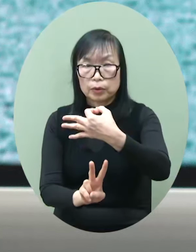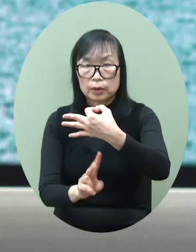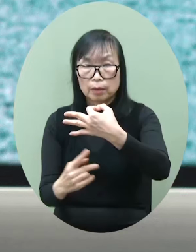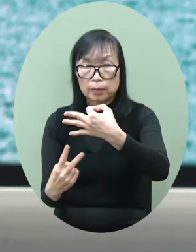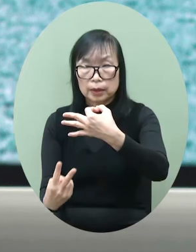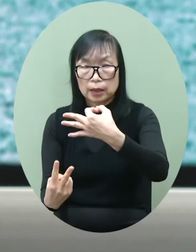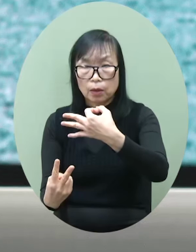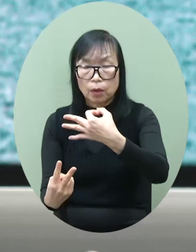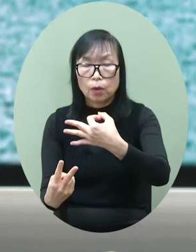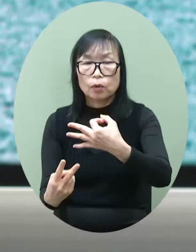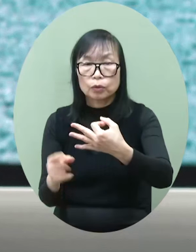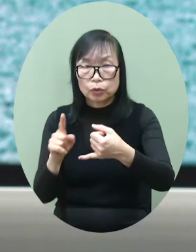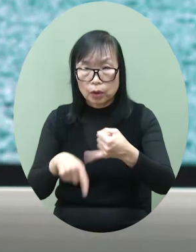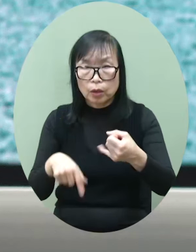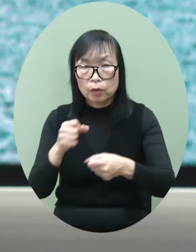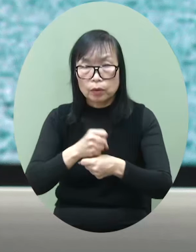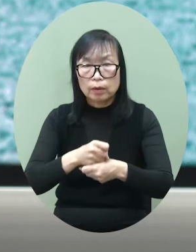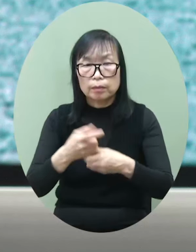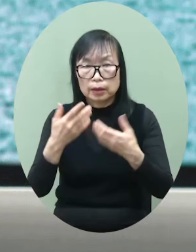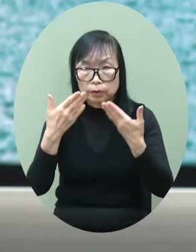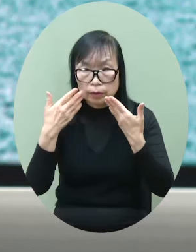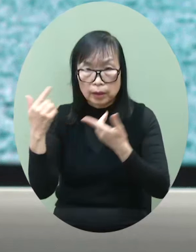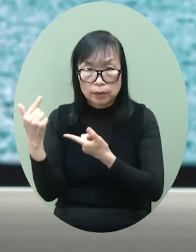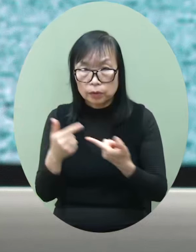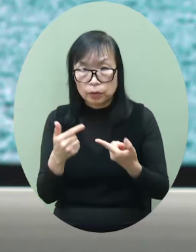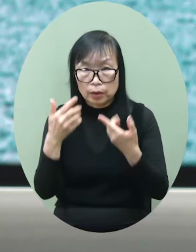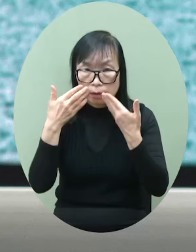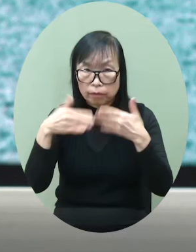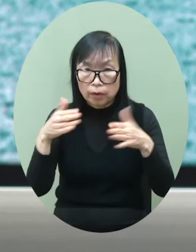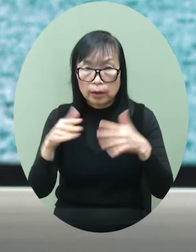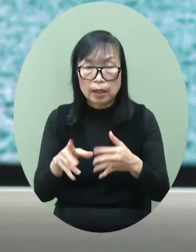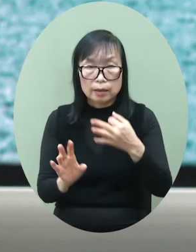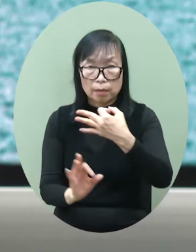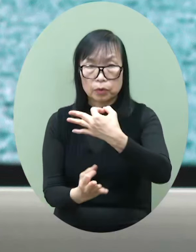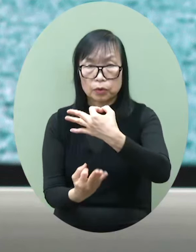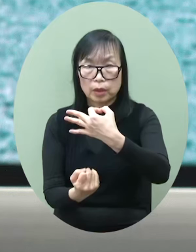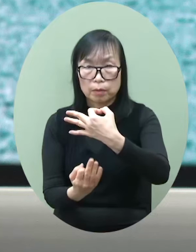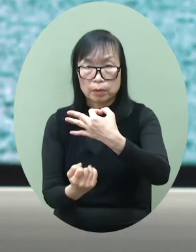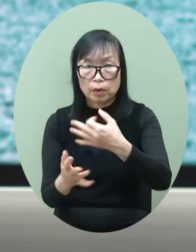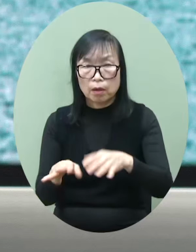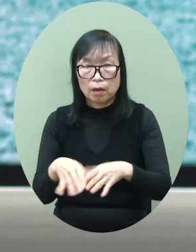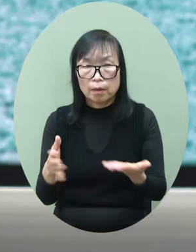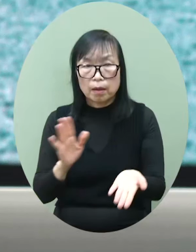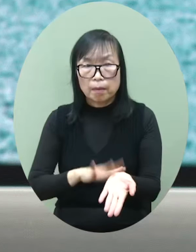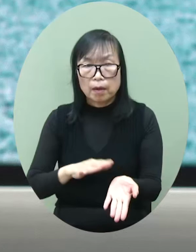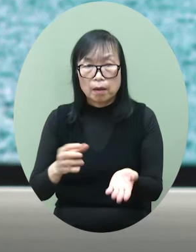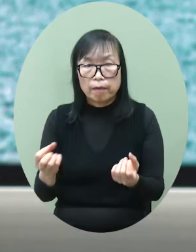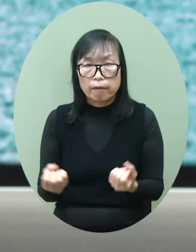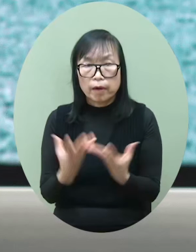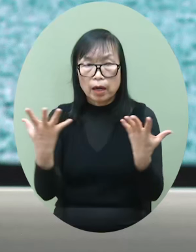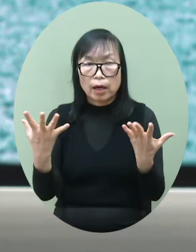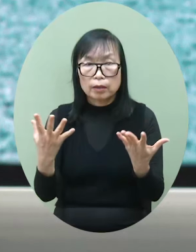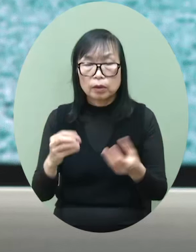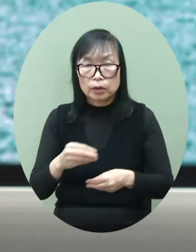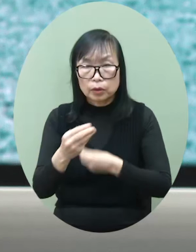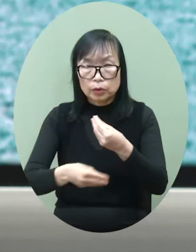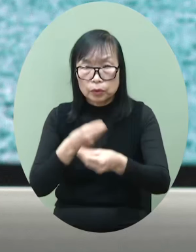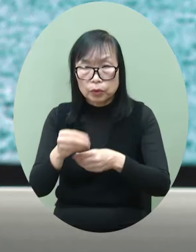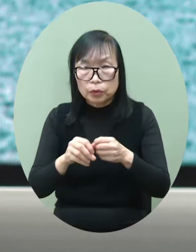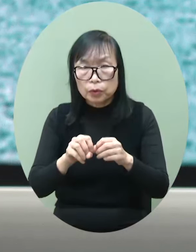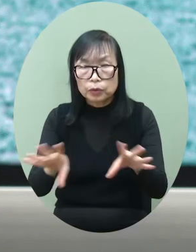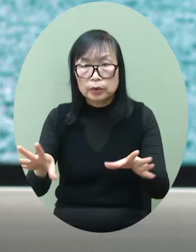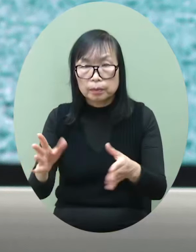最後一天上班之後他就放假他3月30日才開始發病所以他傳染顧客的